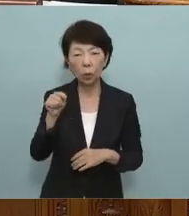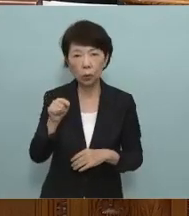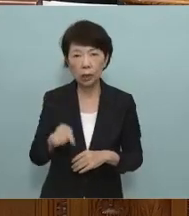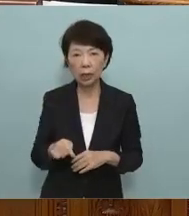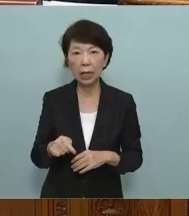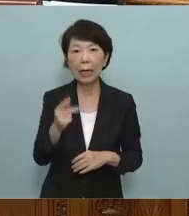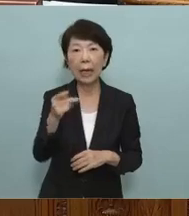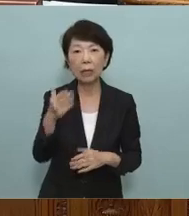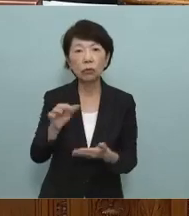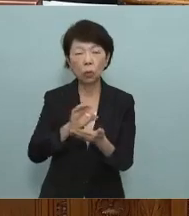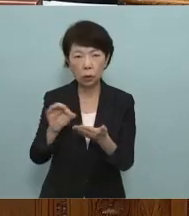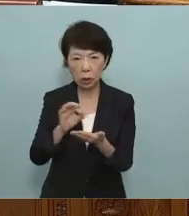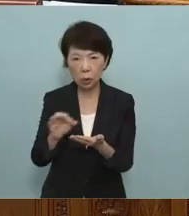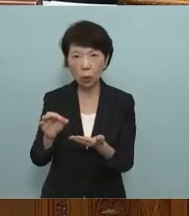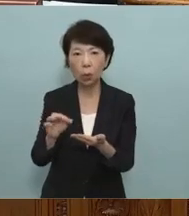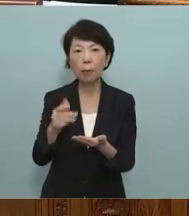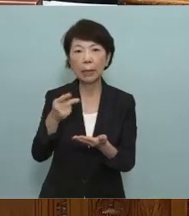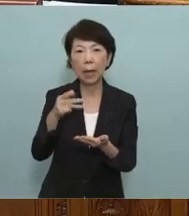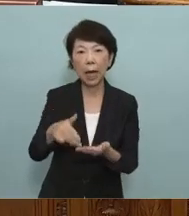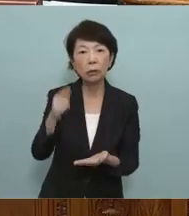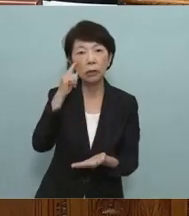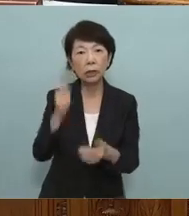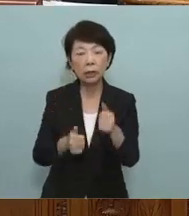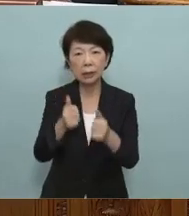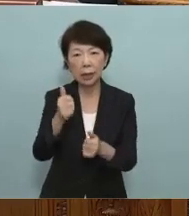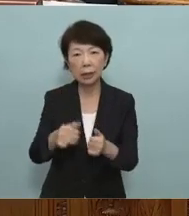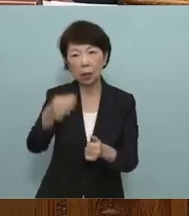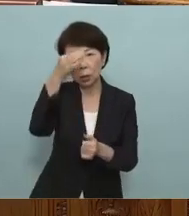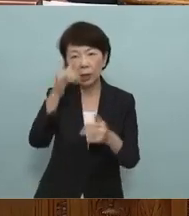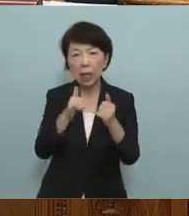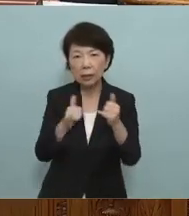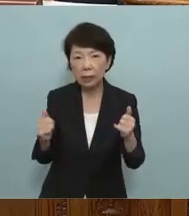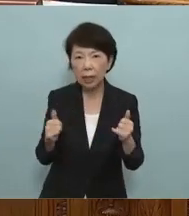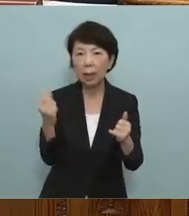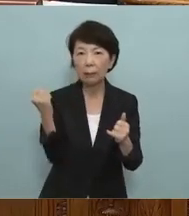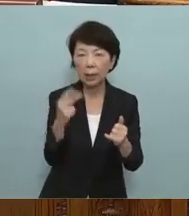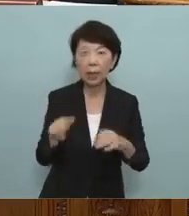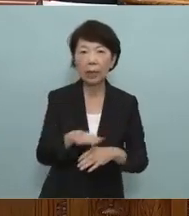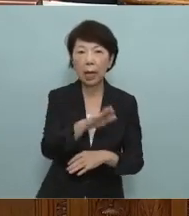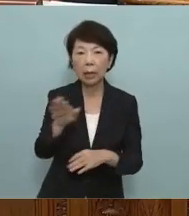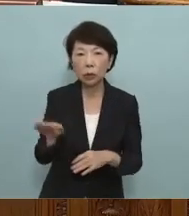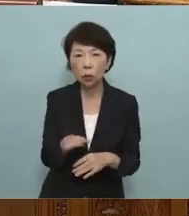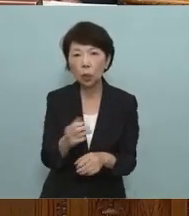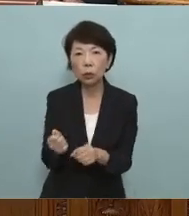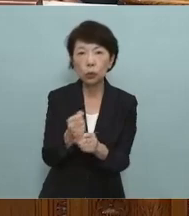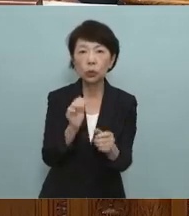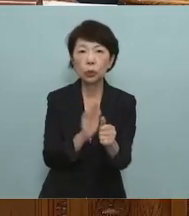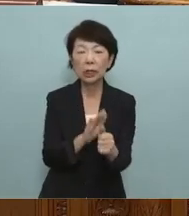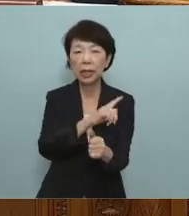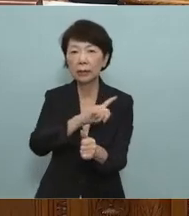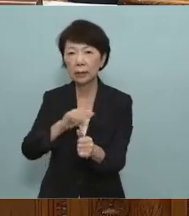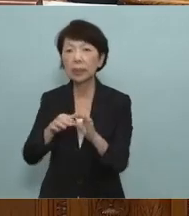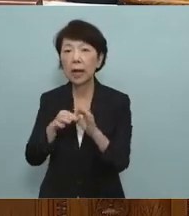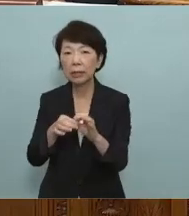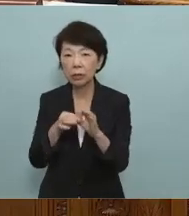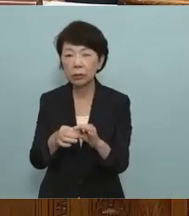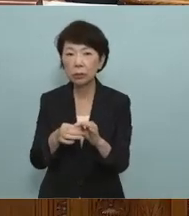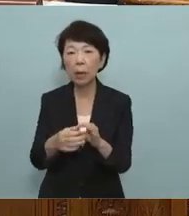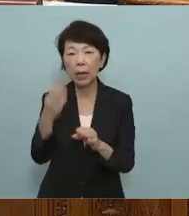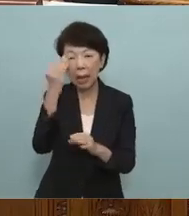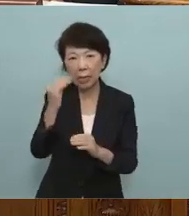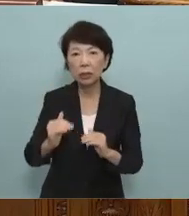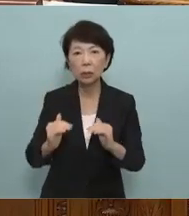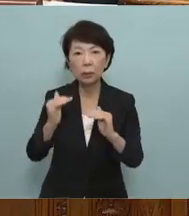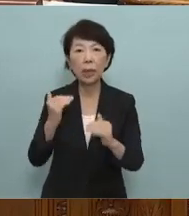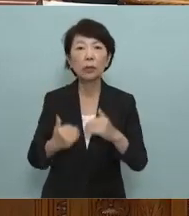核使用及び核実験による被害者及び環境修復支援に関する関心の高まりを歓